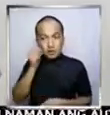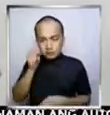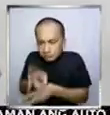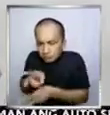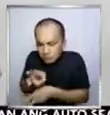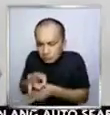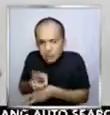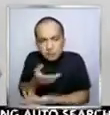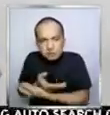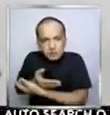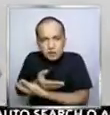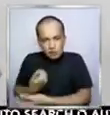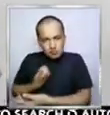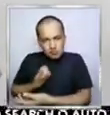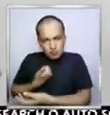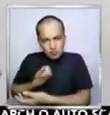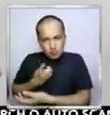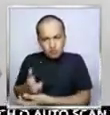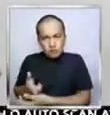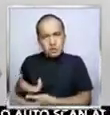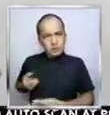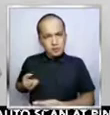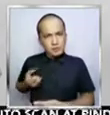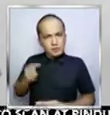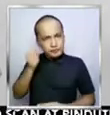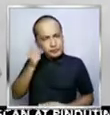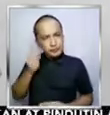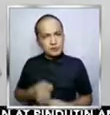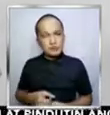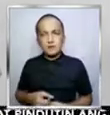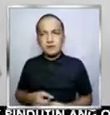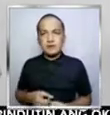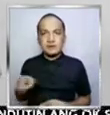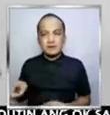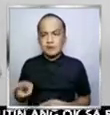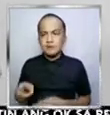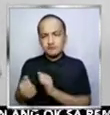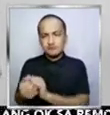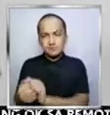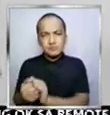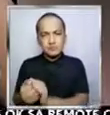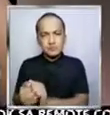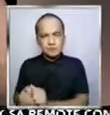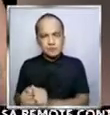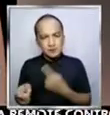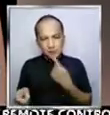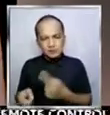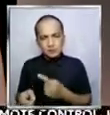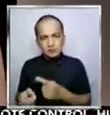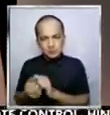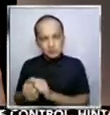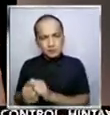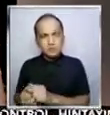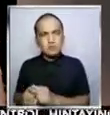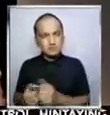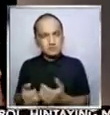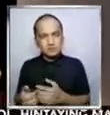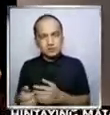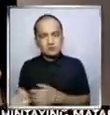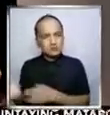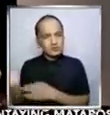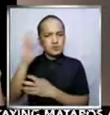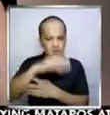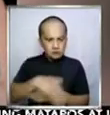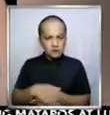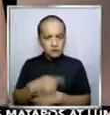yaya. Nagbe-breastfeed din si Solen. I'm with her talaga 24/7. Si Nico will work during the day. So parang when she